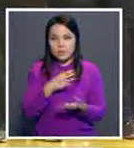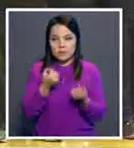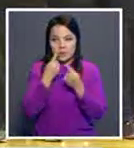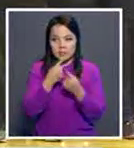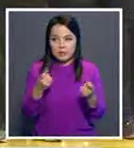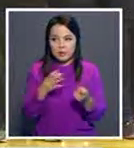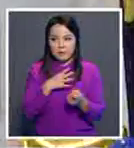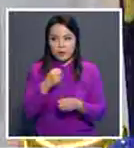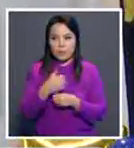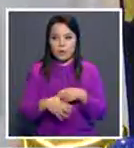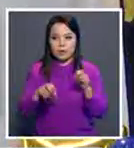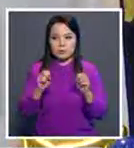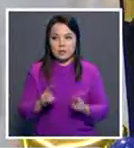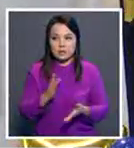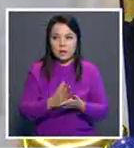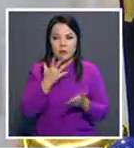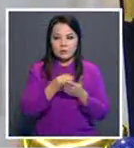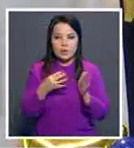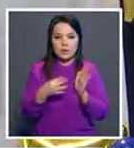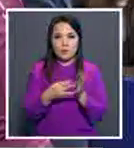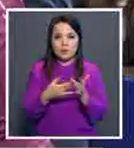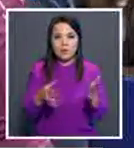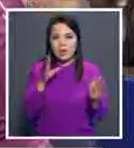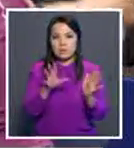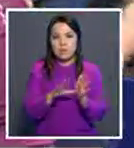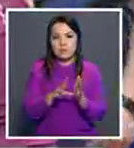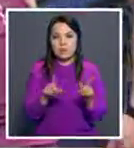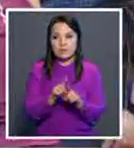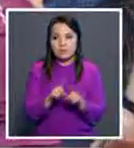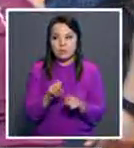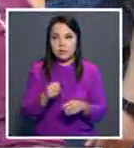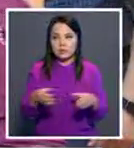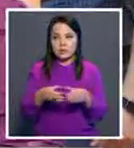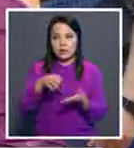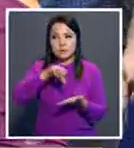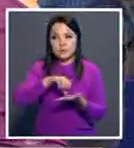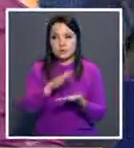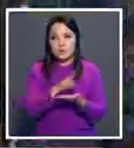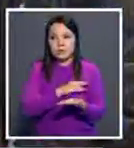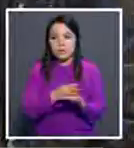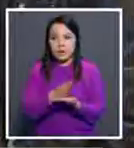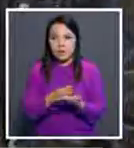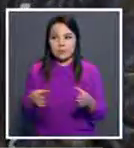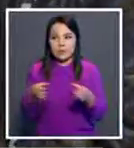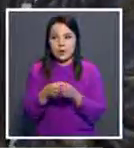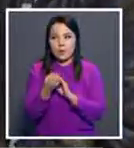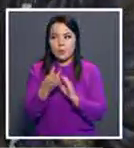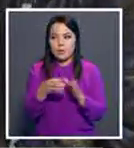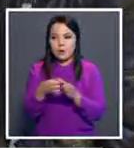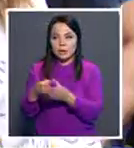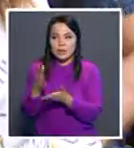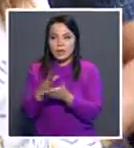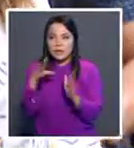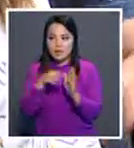ұлттық диспетчерлік орталығы, 9 өңірлік бөлімдердің және Энергоинформ акционерлік қоғамы еншілес компаниясының қызметкерлерінен құралған 12 команда